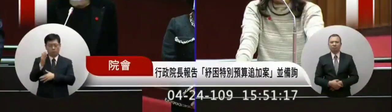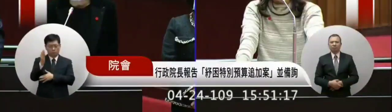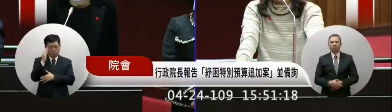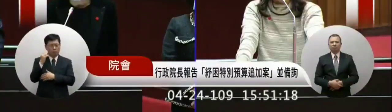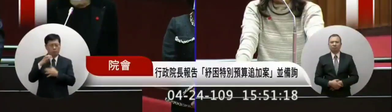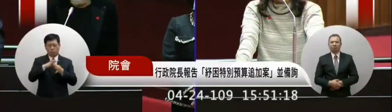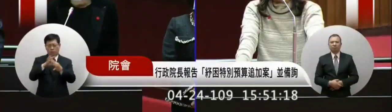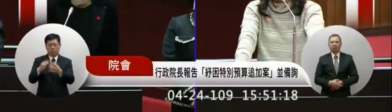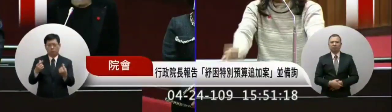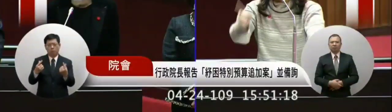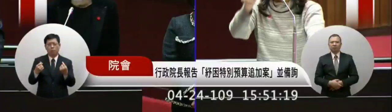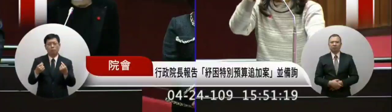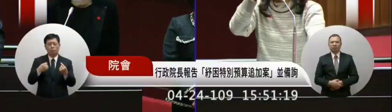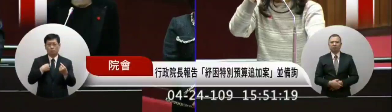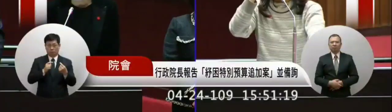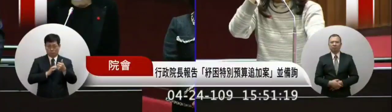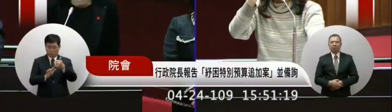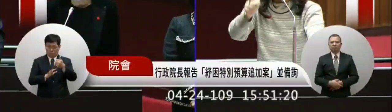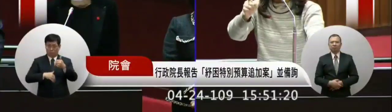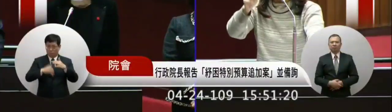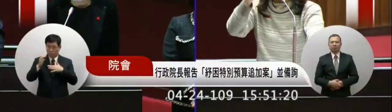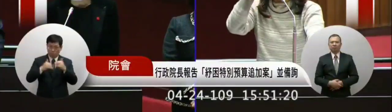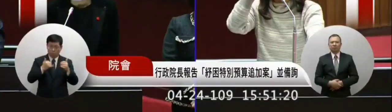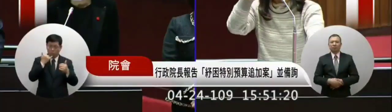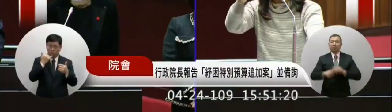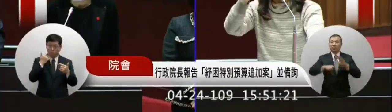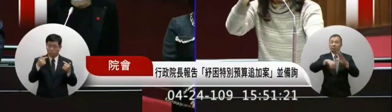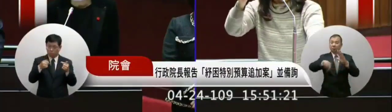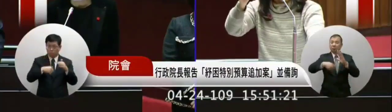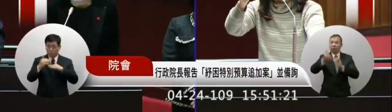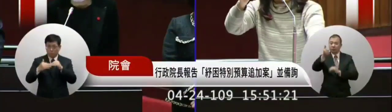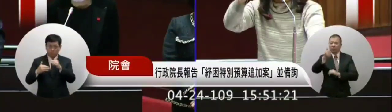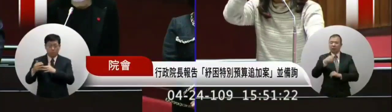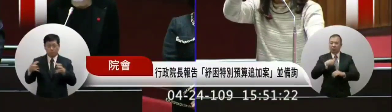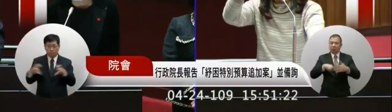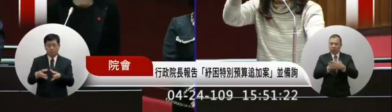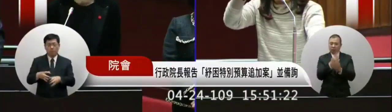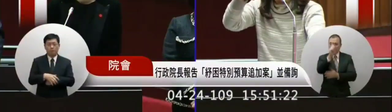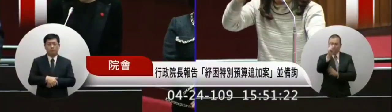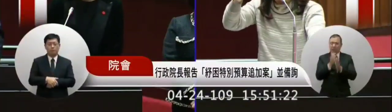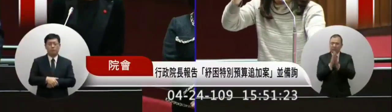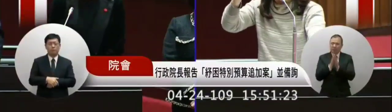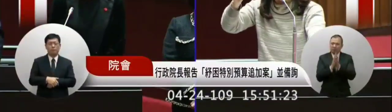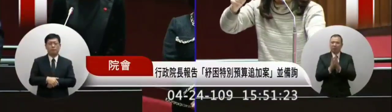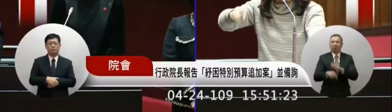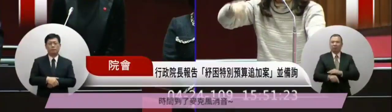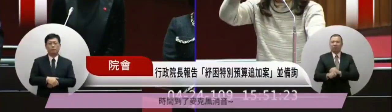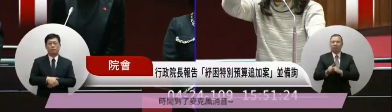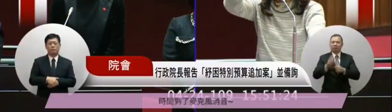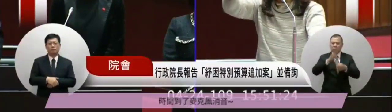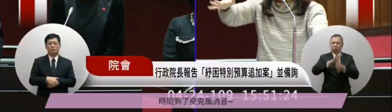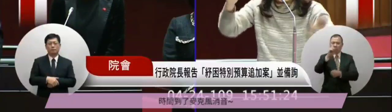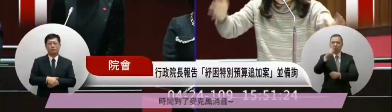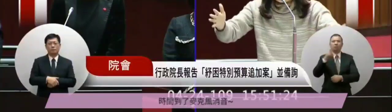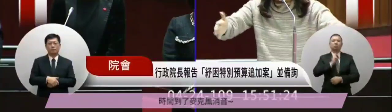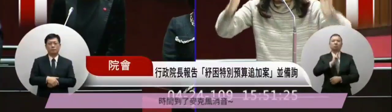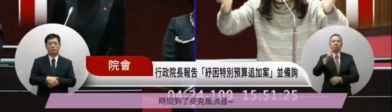个部会啊会把这个彼此如何协力， 我最后要求一个地方补起来。